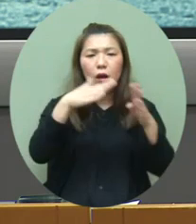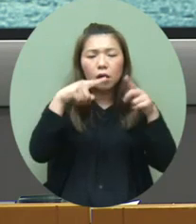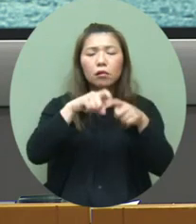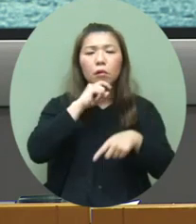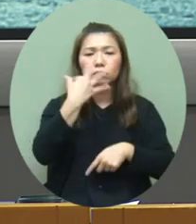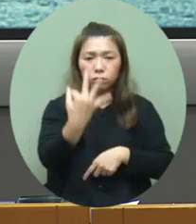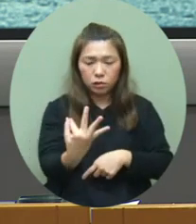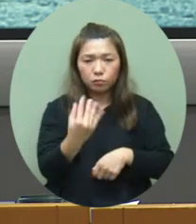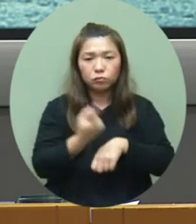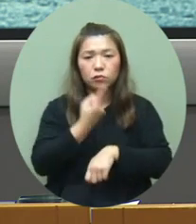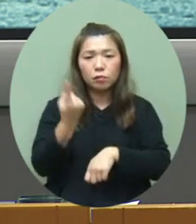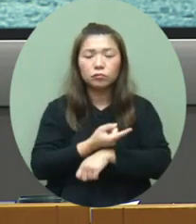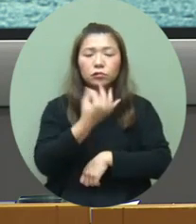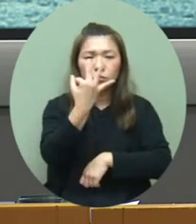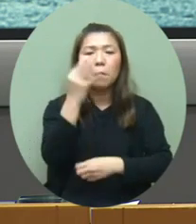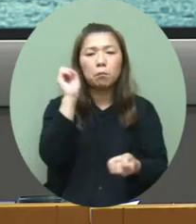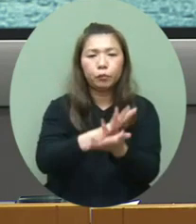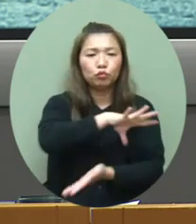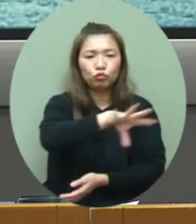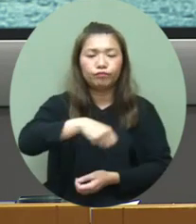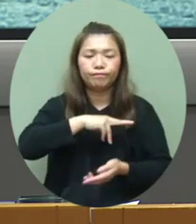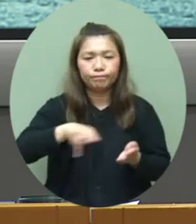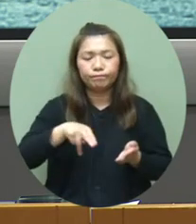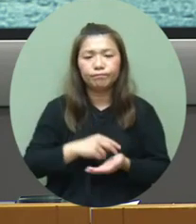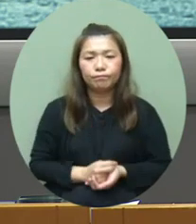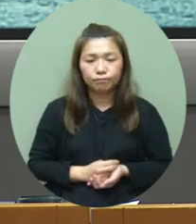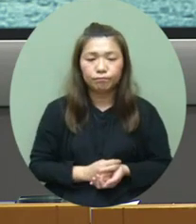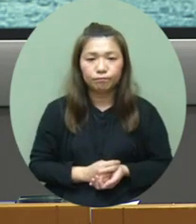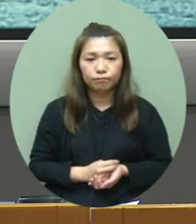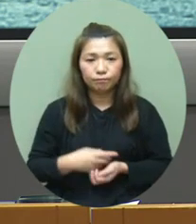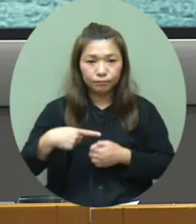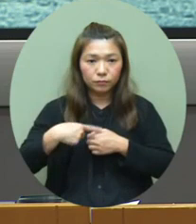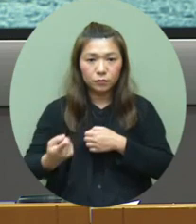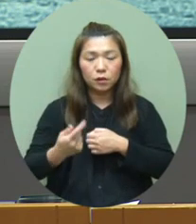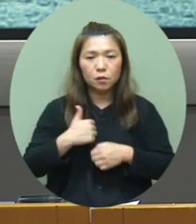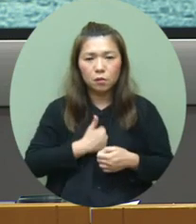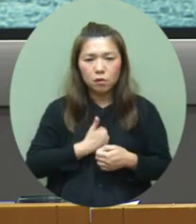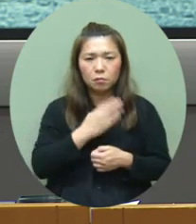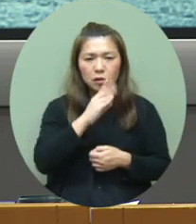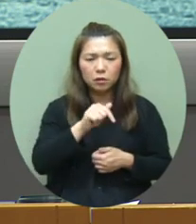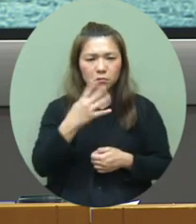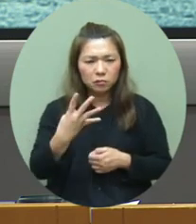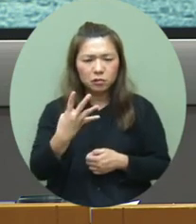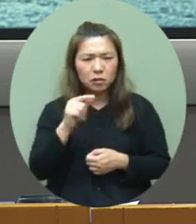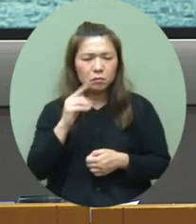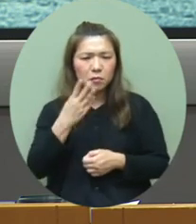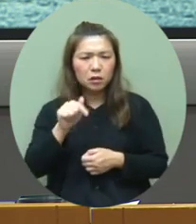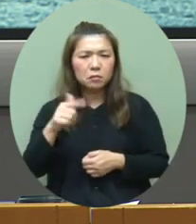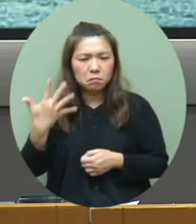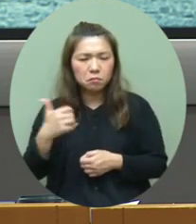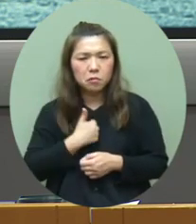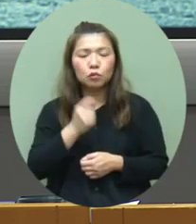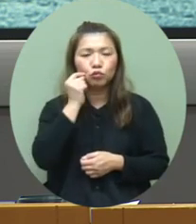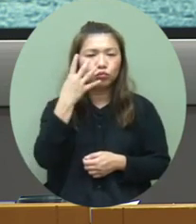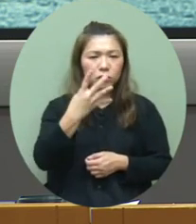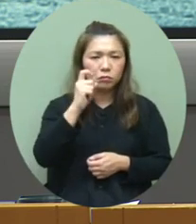係暫時就係3位確診啦。另外仲有一個係懷疑 BA.4.5 嘅個案咧，就係一個